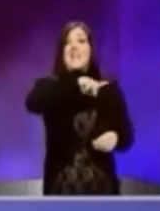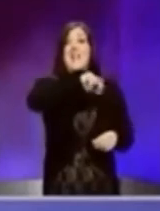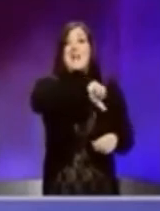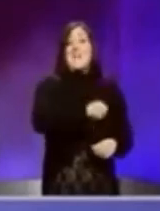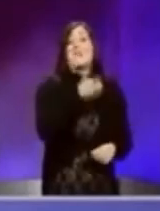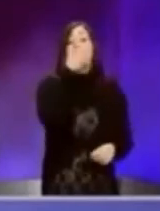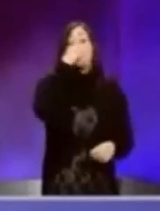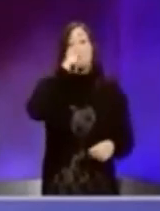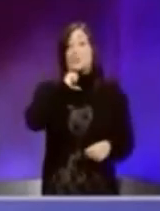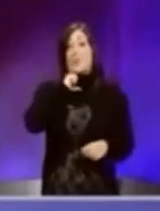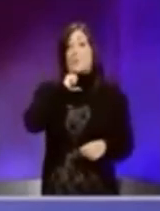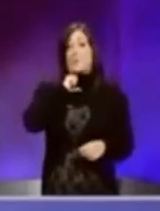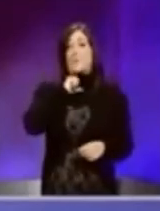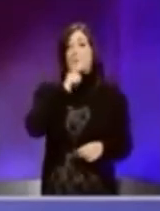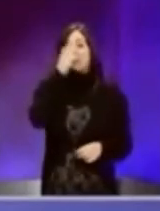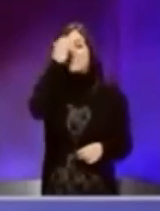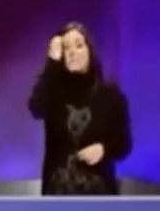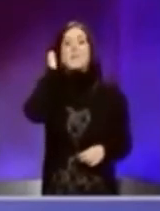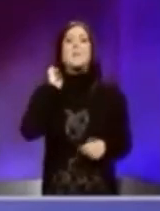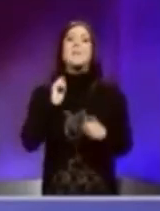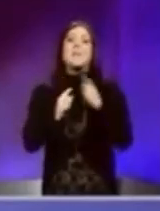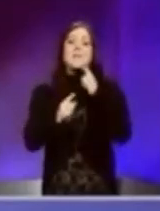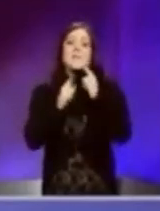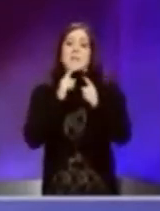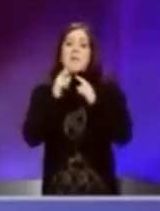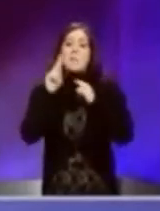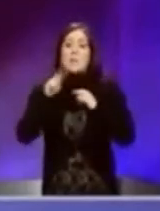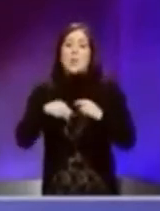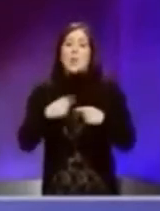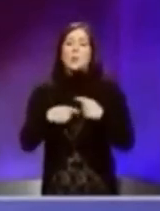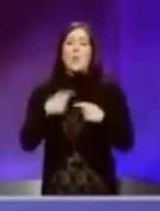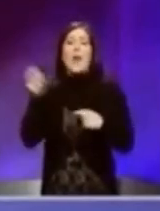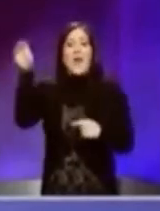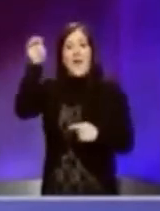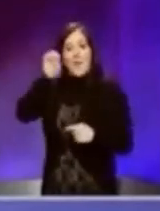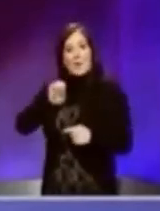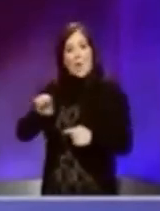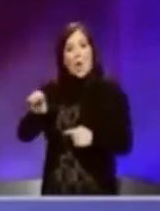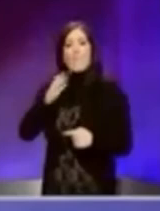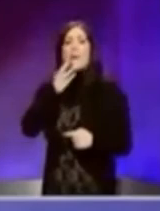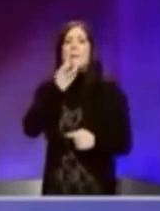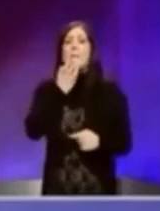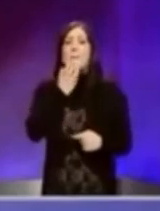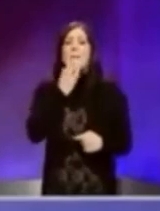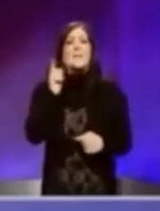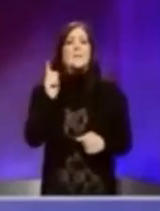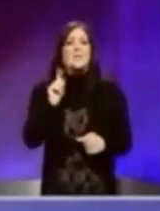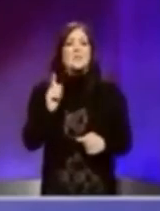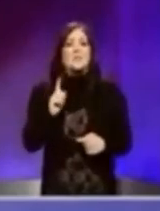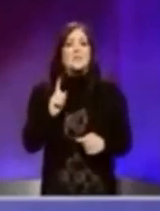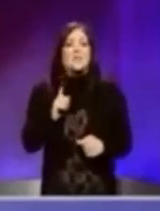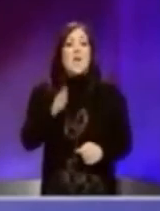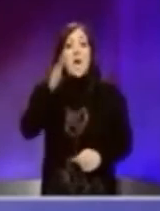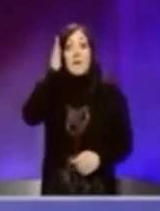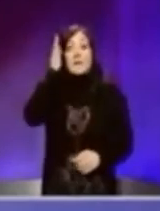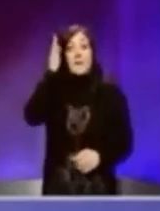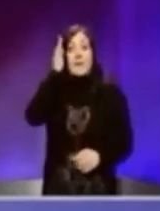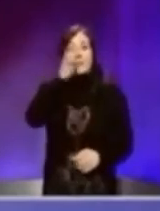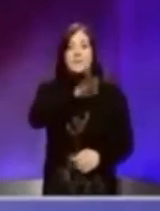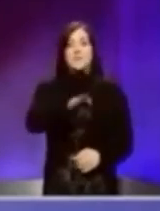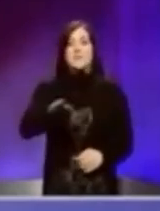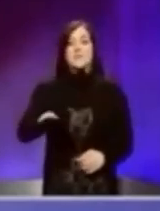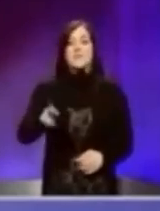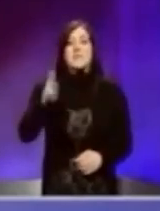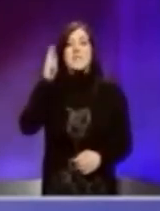l-Unjoni Ewropea meta nitkellmu fuq il-ħarsien tan-nies mir-riski ta' mir-riski industrijali bħal